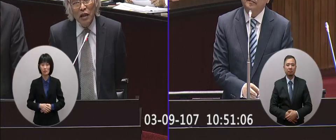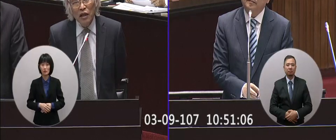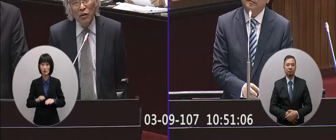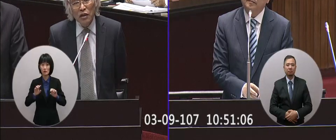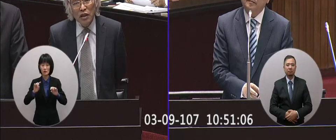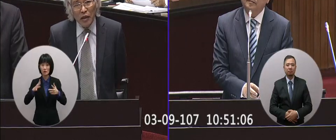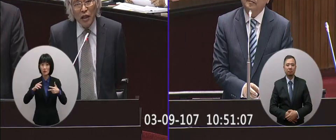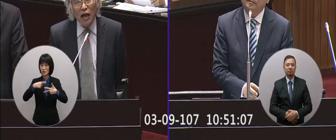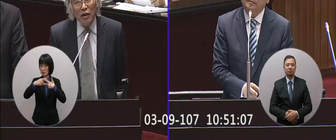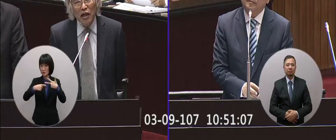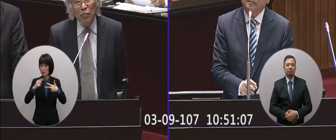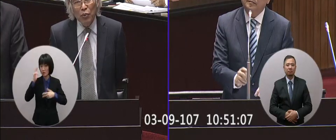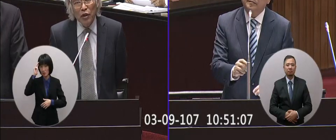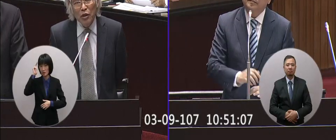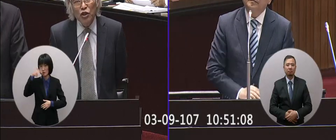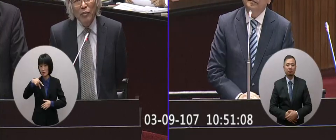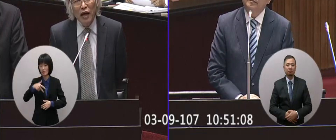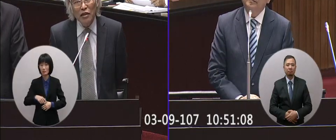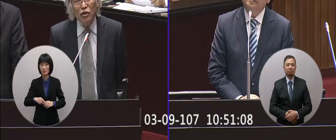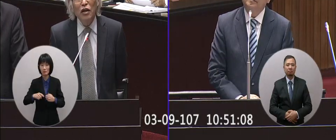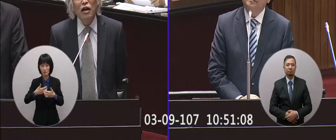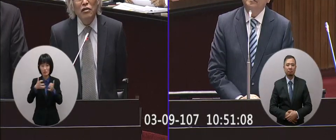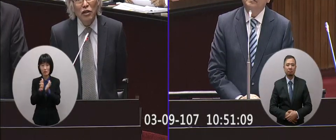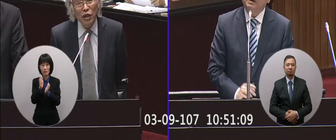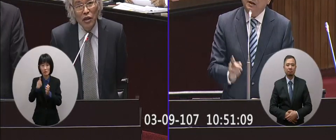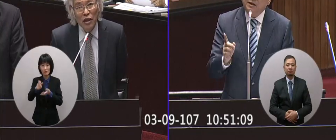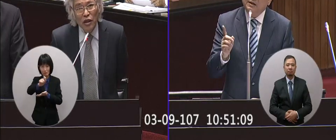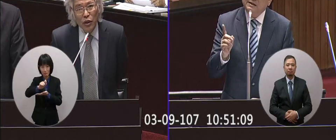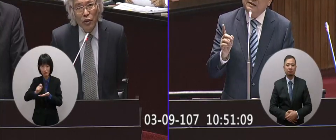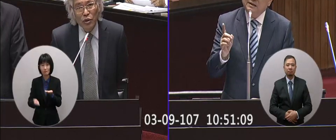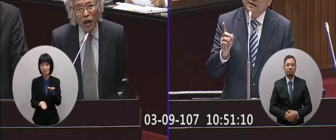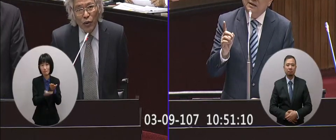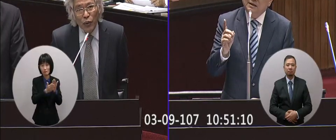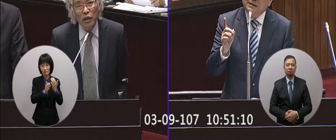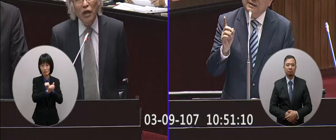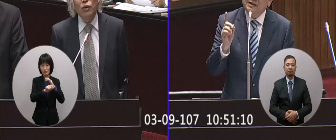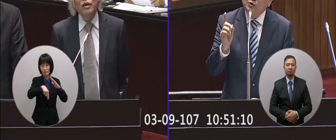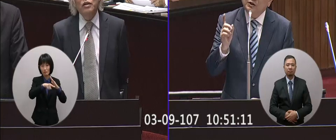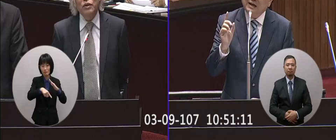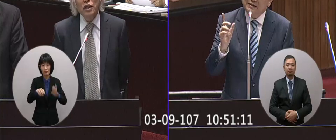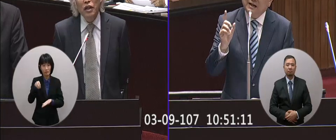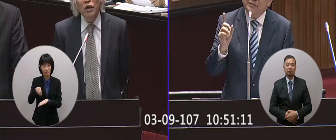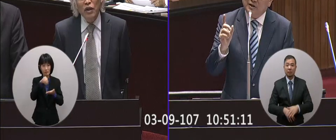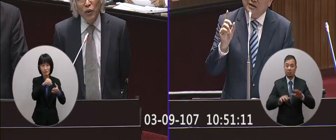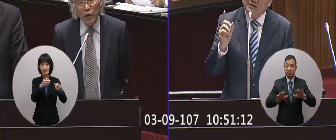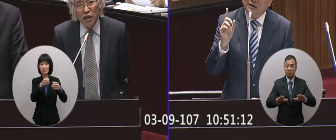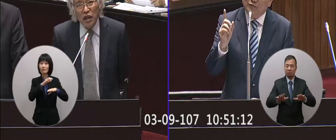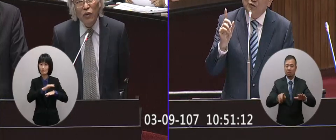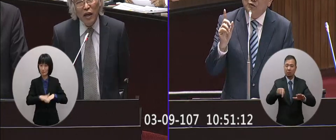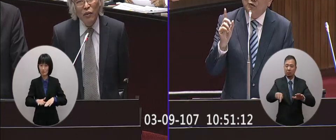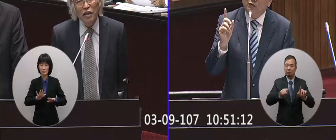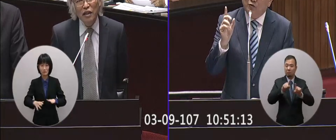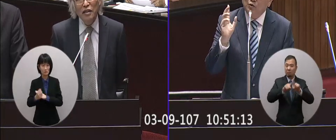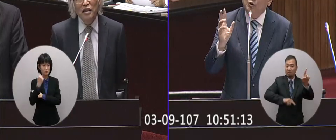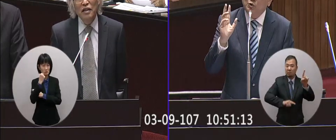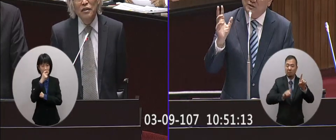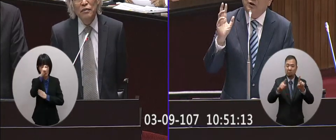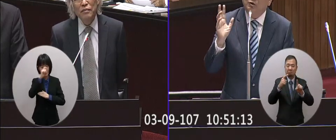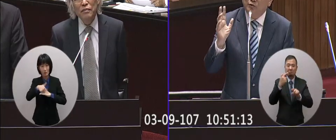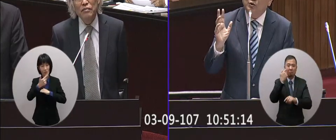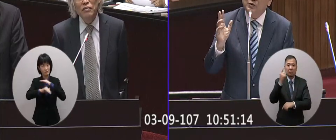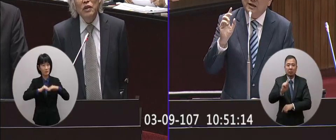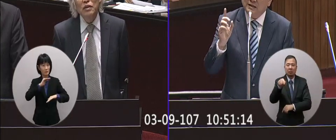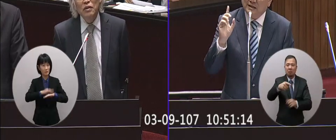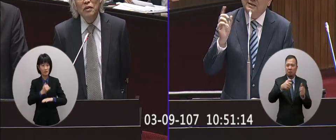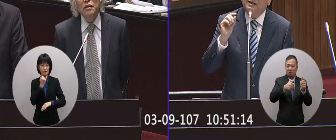礼拜或者下礼拜，他们应该部里面就会把案子送到考试院。院会去讨论。 现在最大的差别应该是在